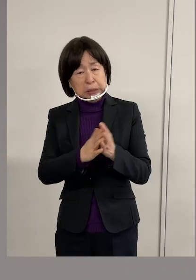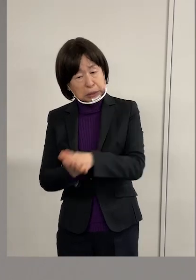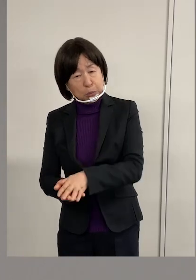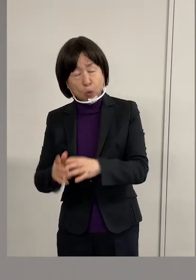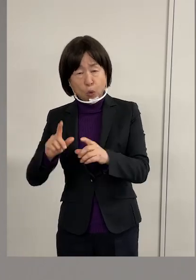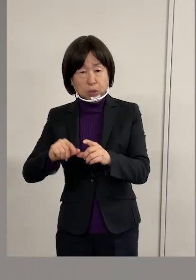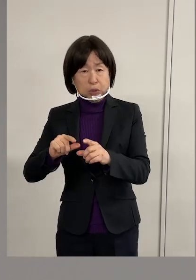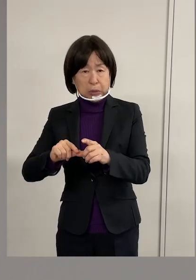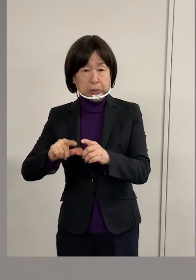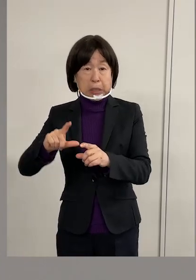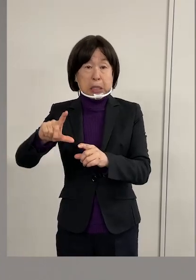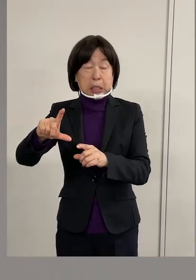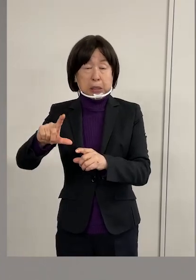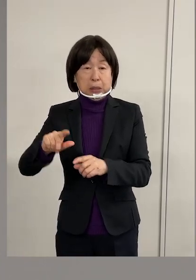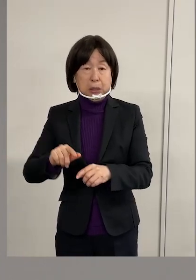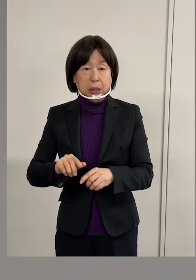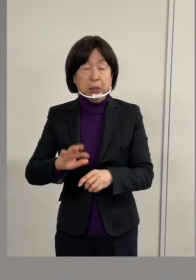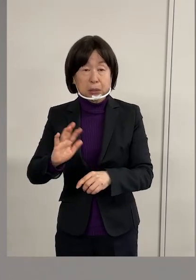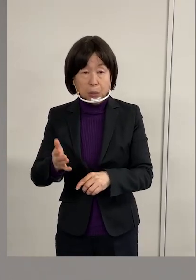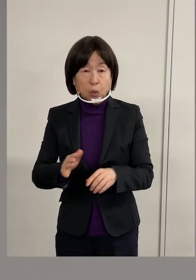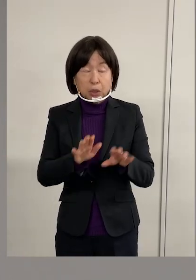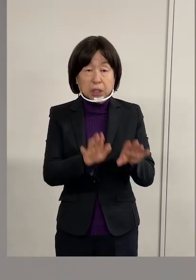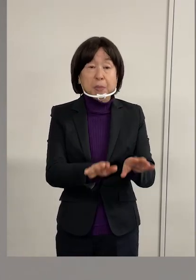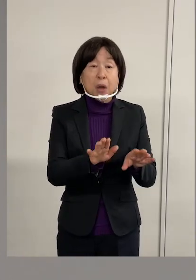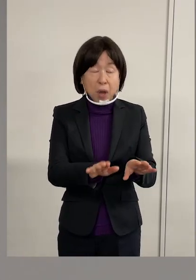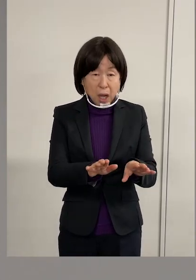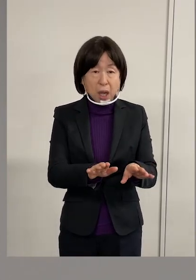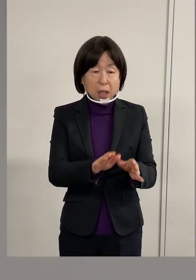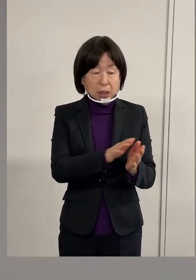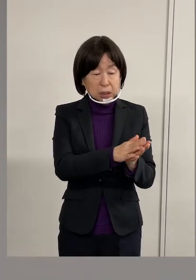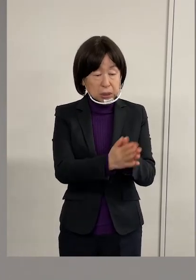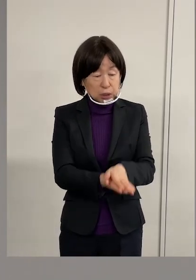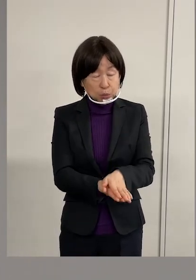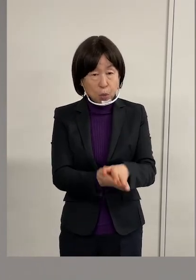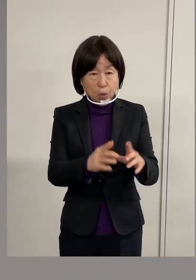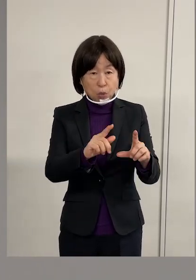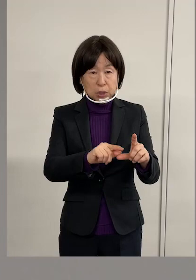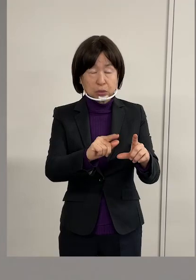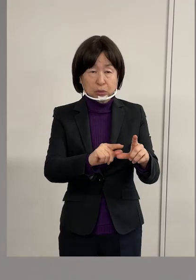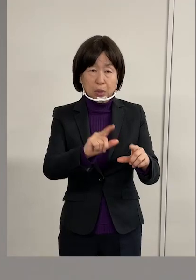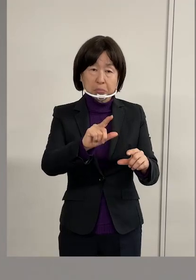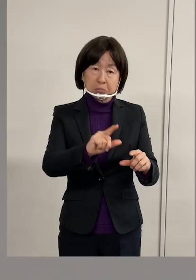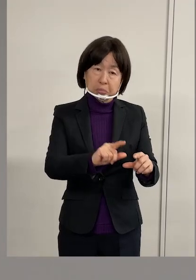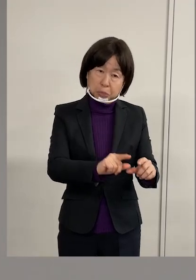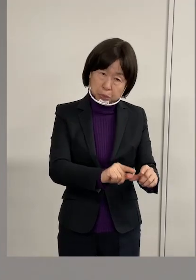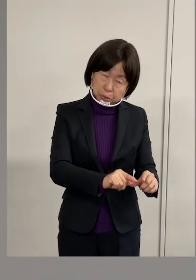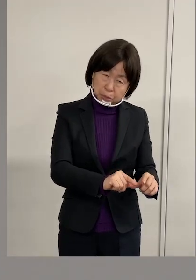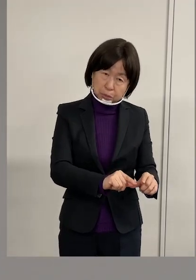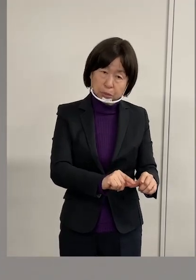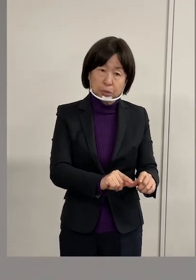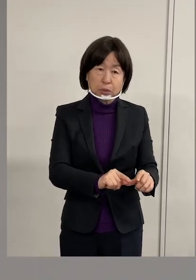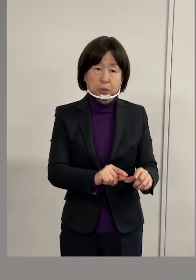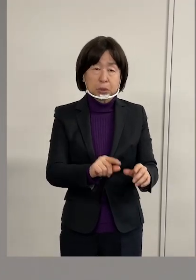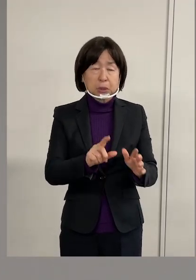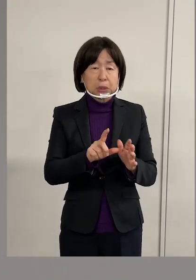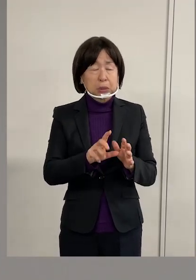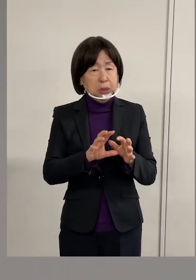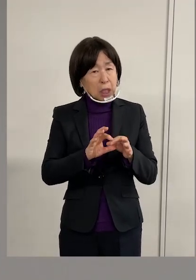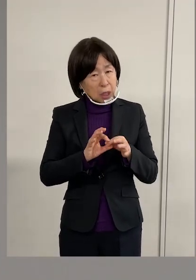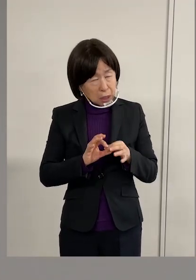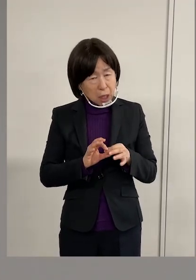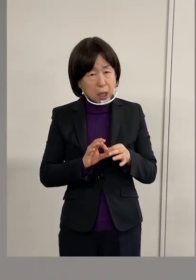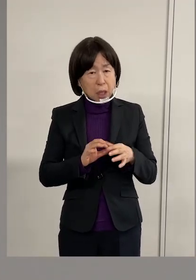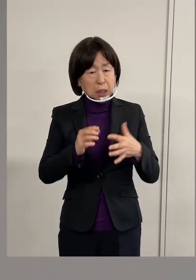ると、今低く抑えられてますので、ちょっと、落とすタイミングには入ってるのかなということを思